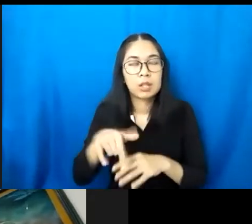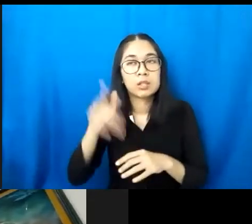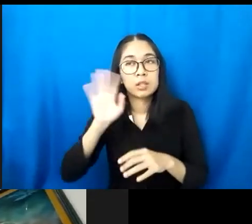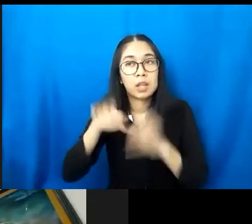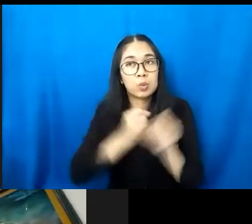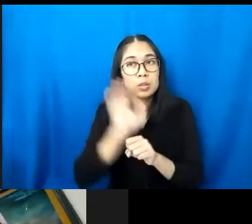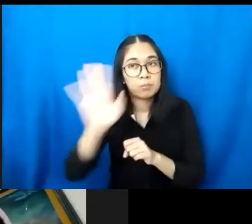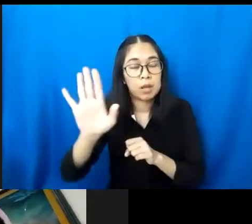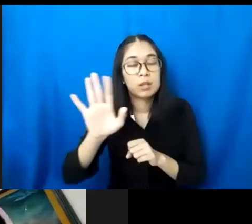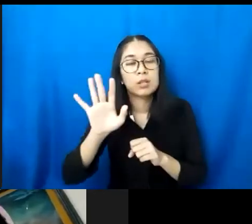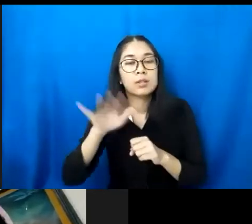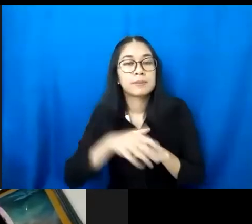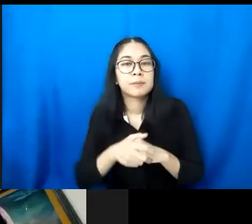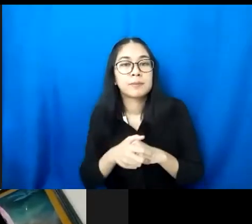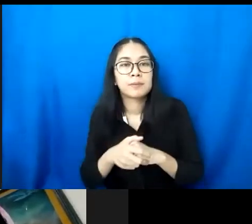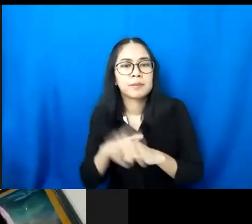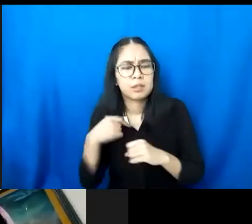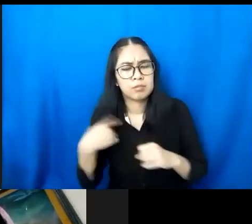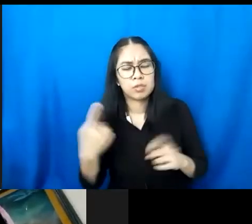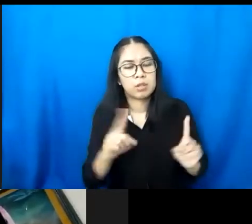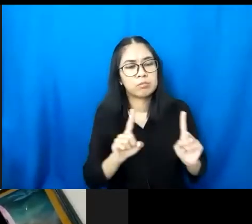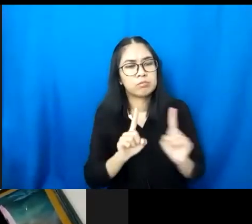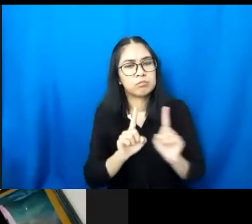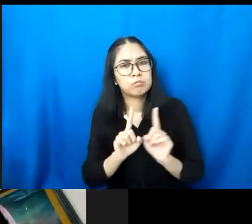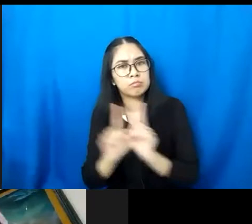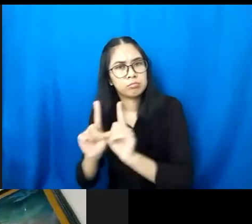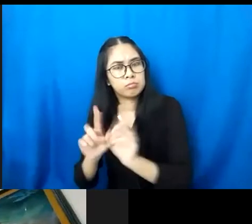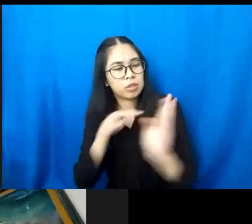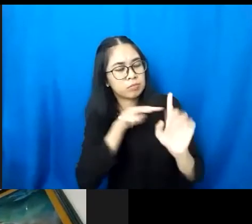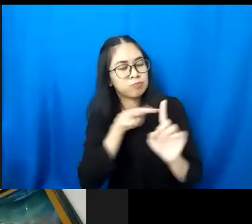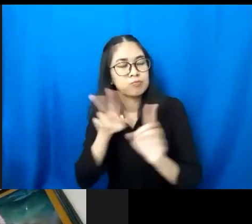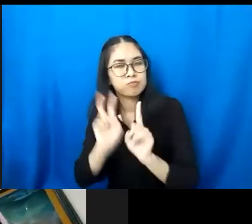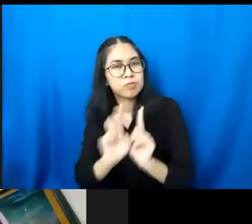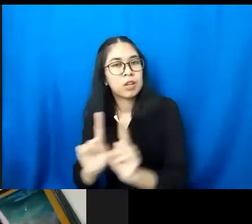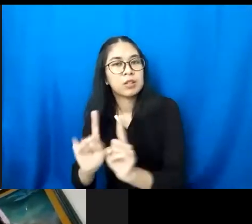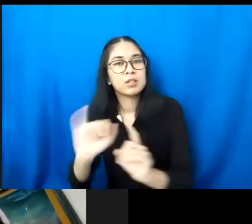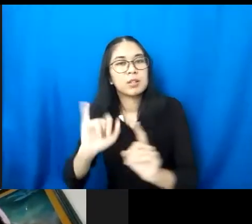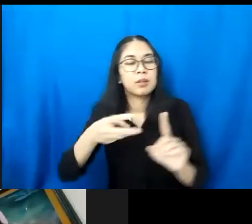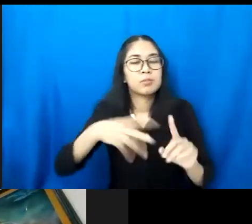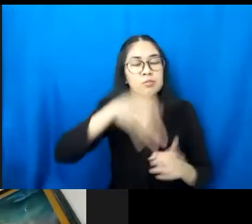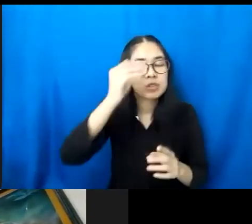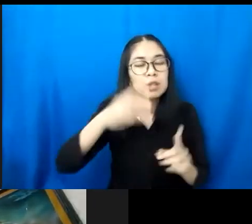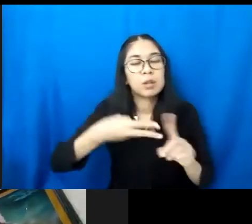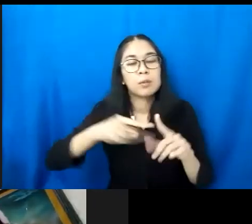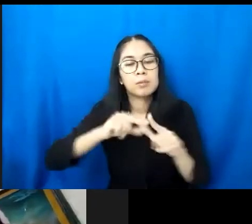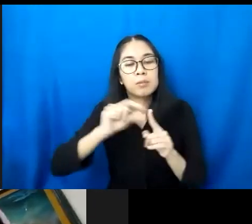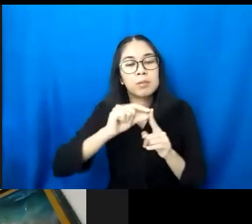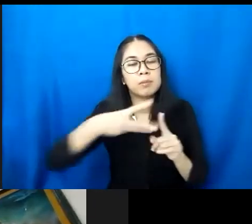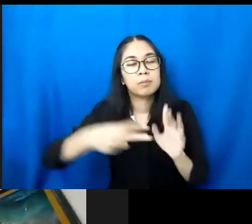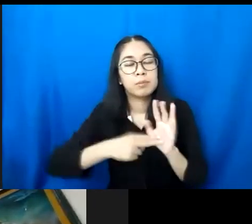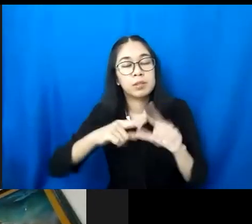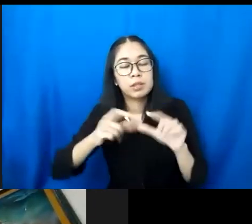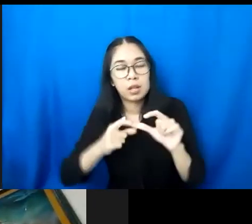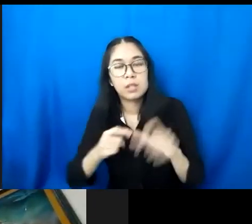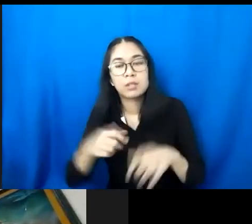operasional. Dan ini juga akan kita kawal tentunya dari pusat, ya, bersama-sama dengan Bappenas, Menteri Keuangan, dan tentunya kita